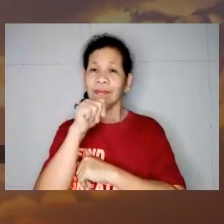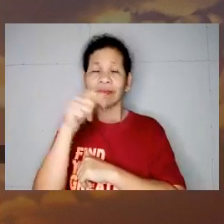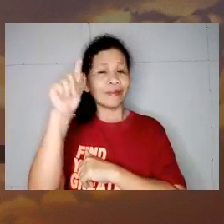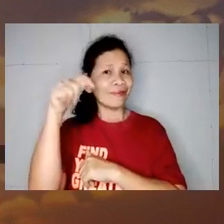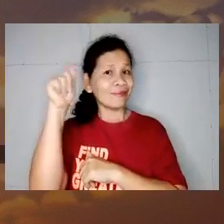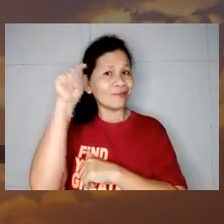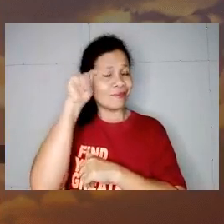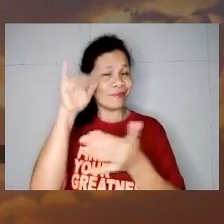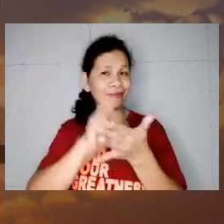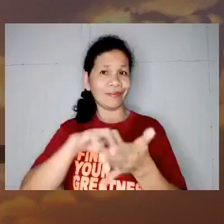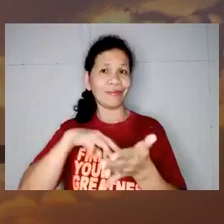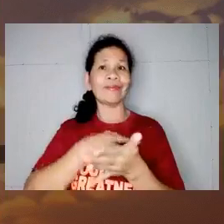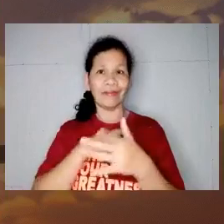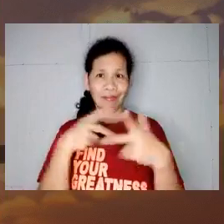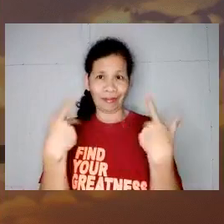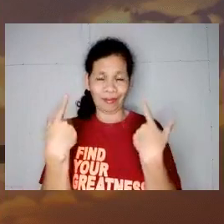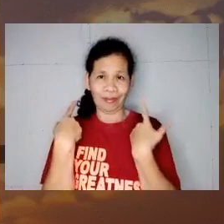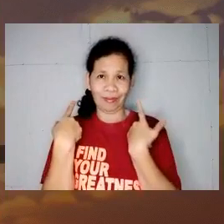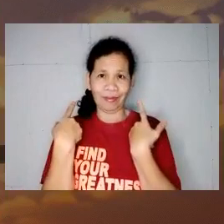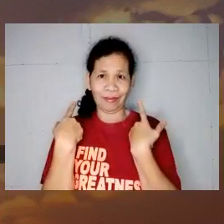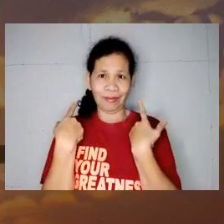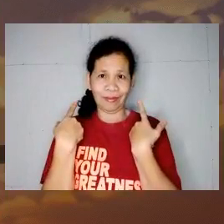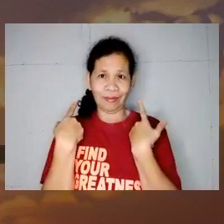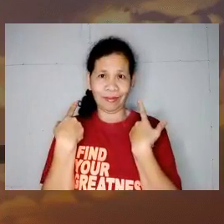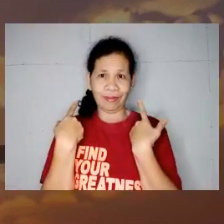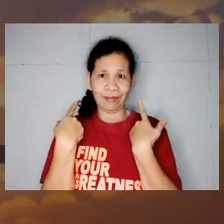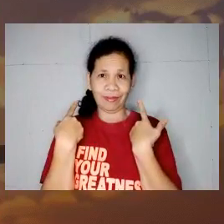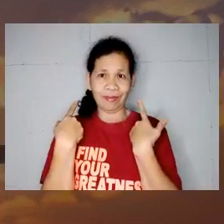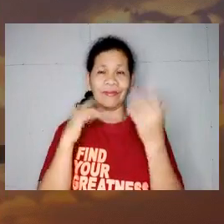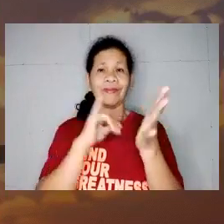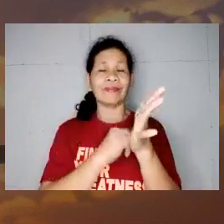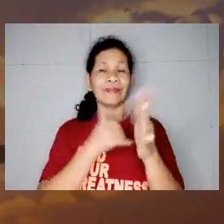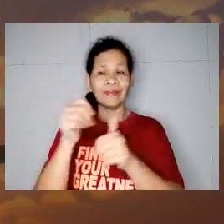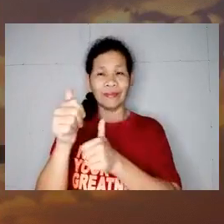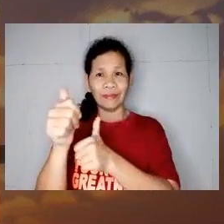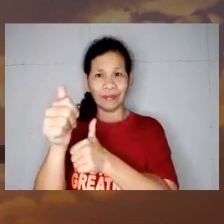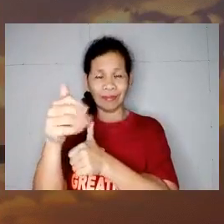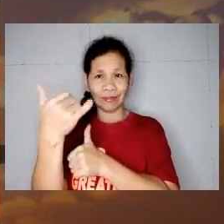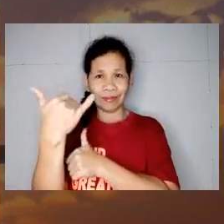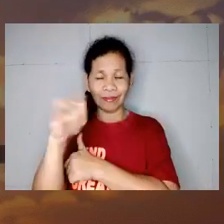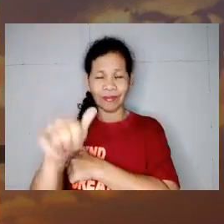have. In that just following every letter of the law